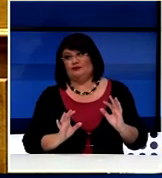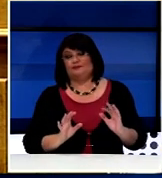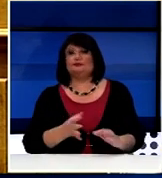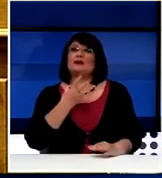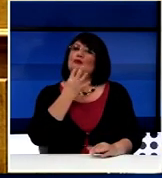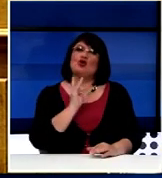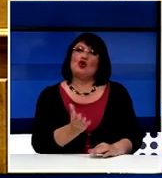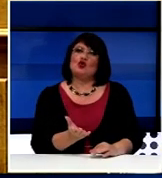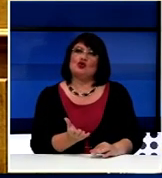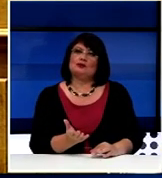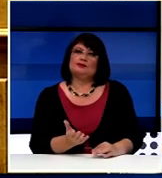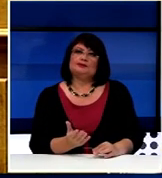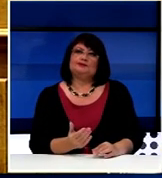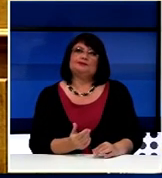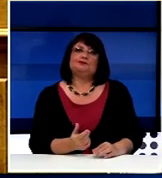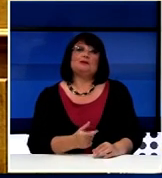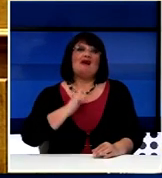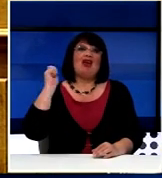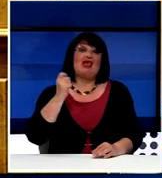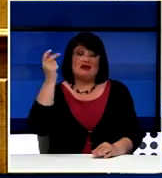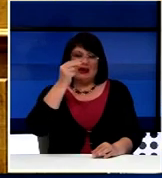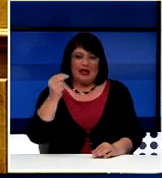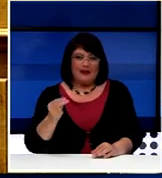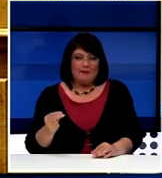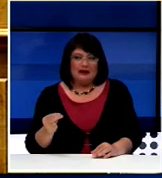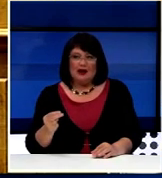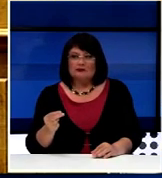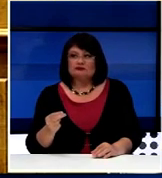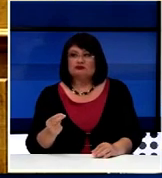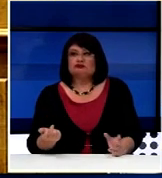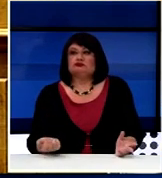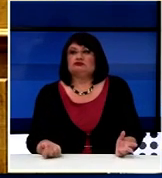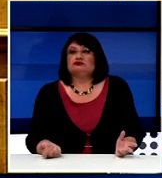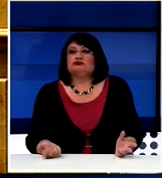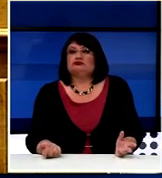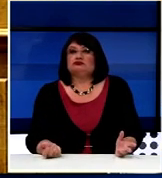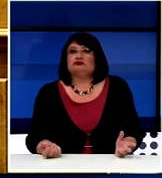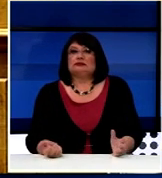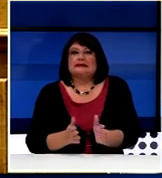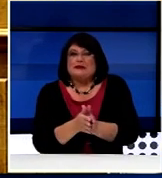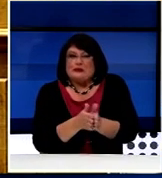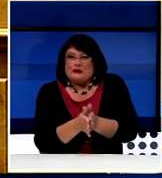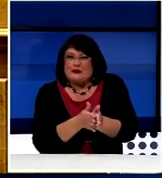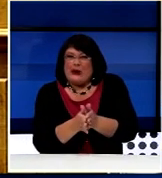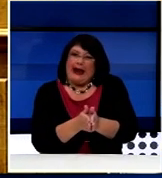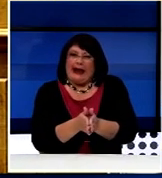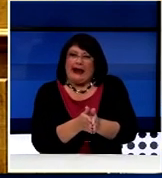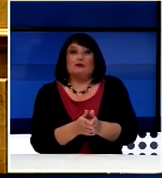διότι στα εθνικά θέματα δεν μπορεί να χερεκακούμε.